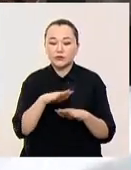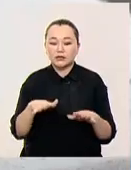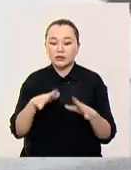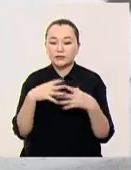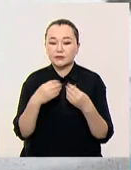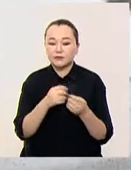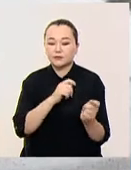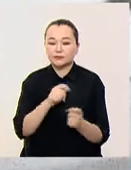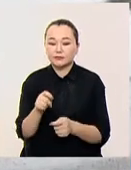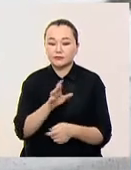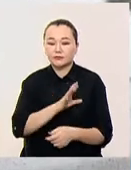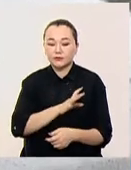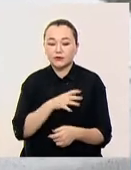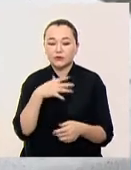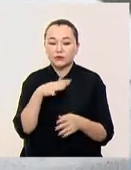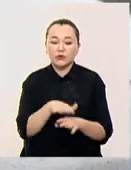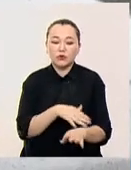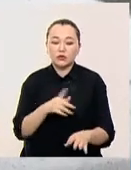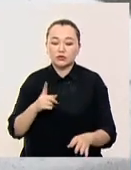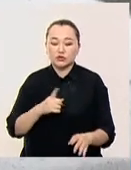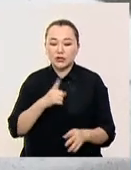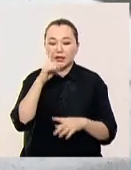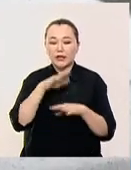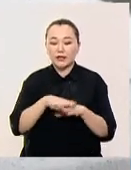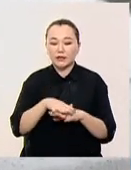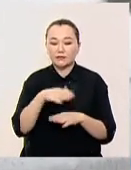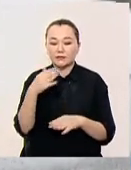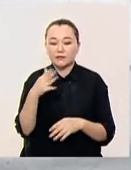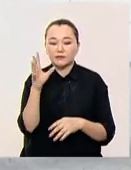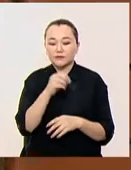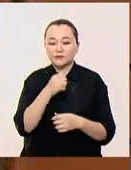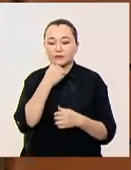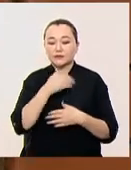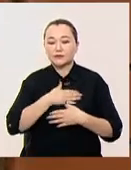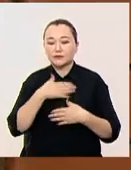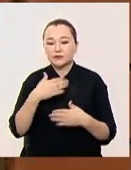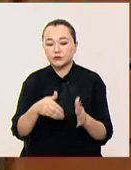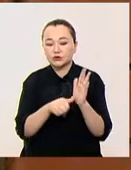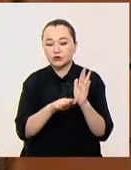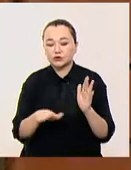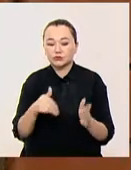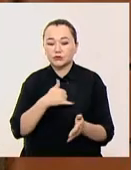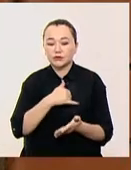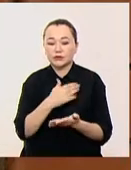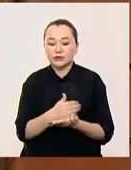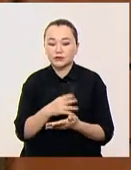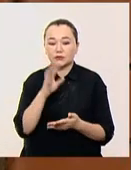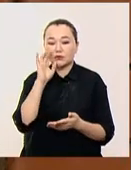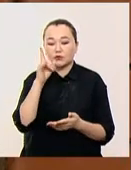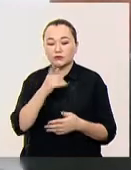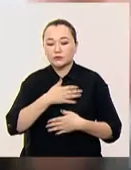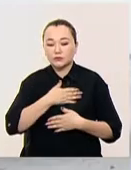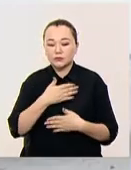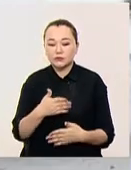үлестірілді. Көп күттім. Әкемге бәріне рахмет. Алты балам бар, тәубе, ризамын